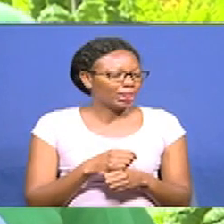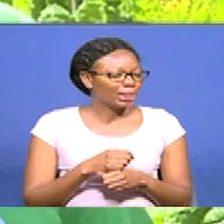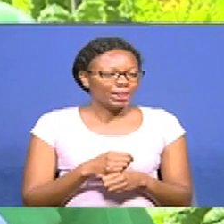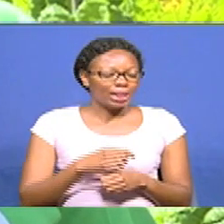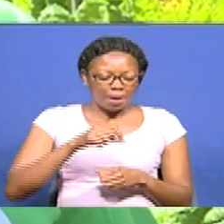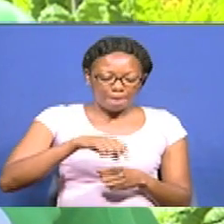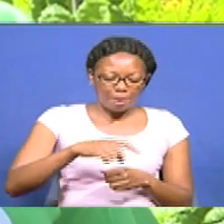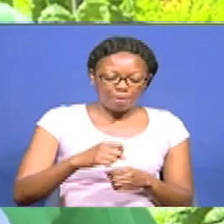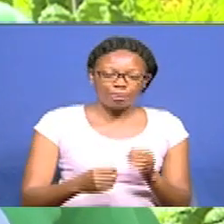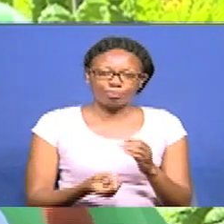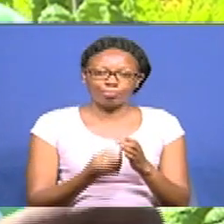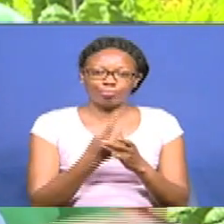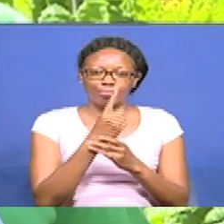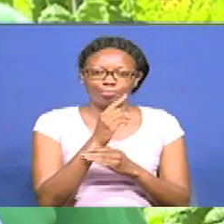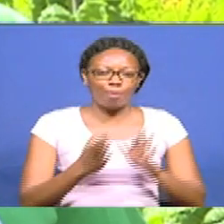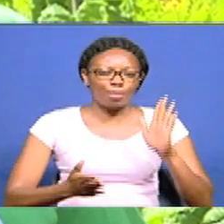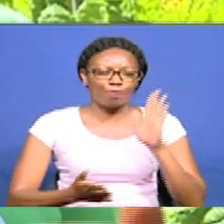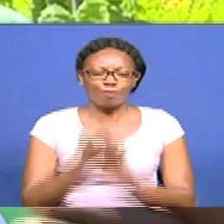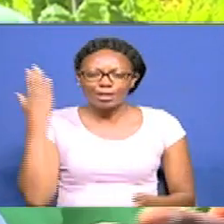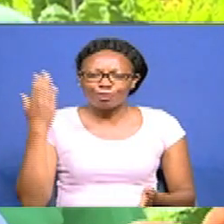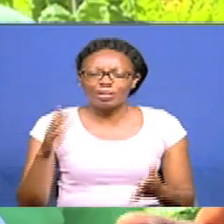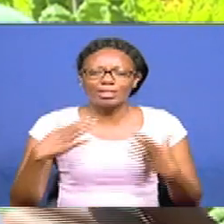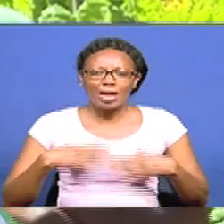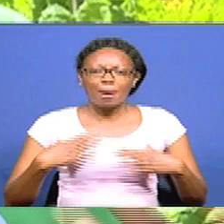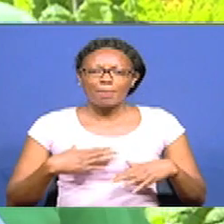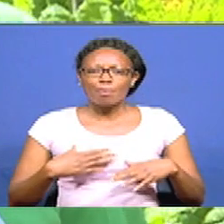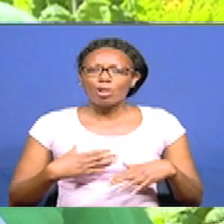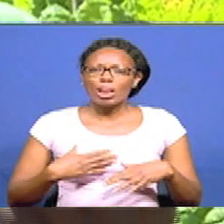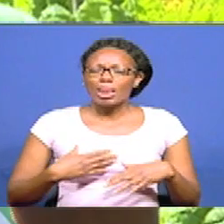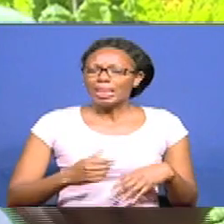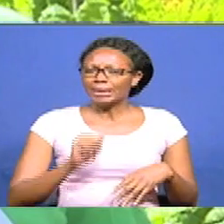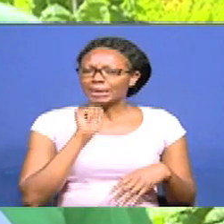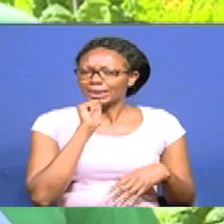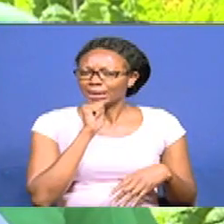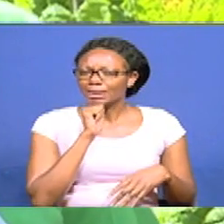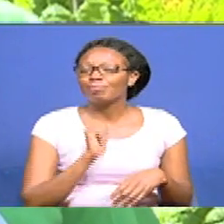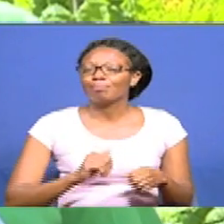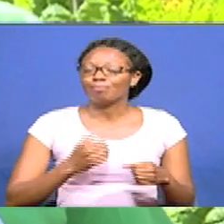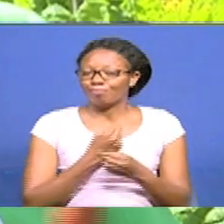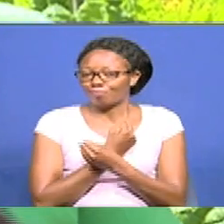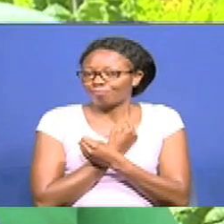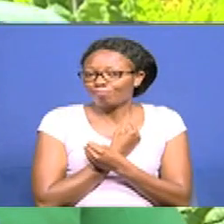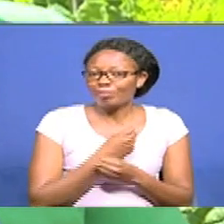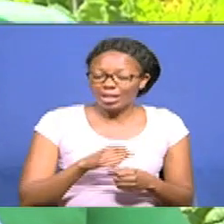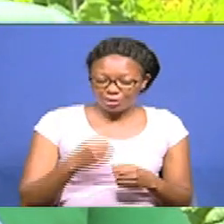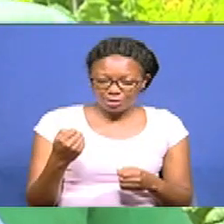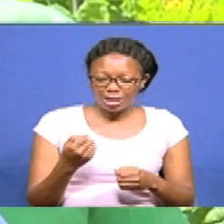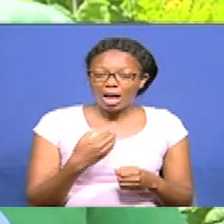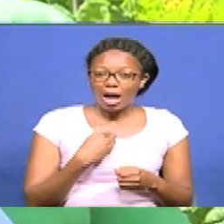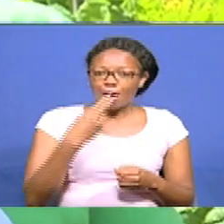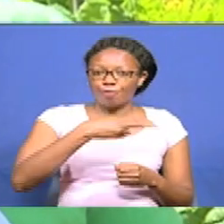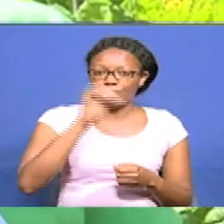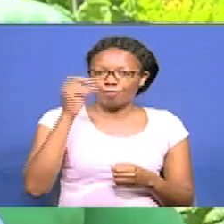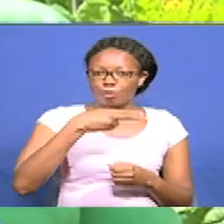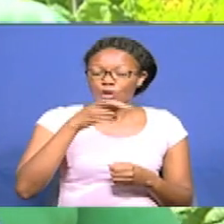inachipuka, huwa inakomaa wakati wa mwezi mmoja ama wiki nne. So kuna hii ya pilipili hoho,